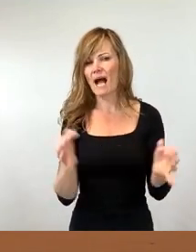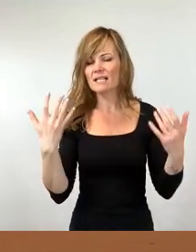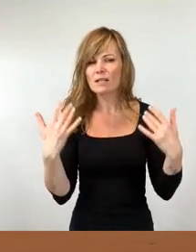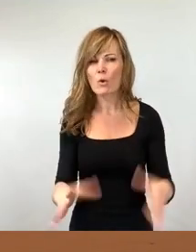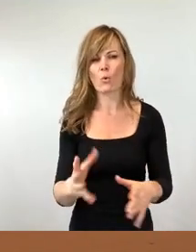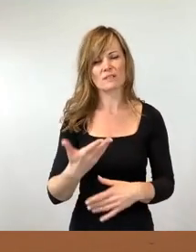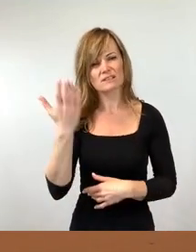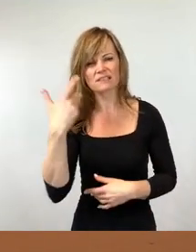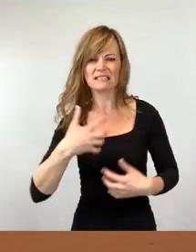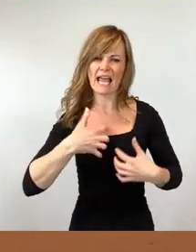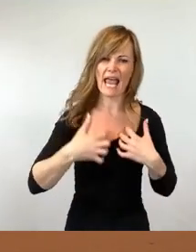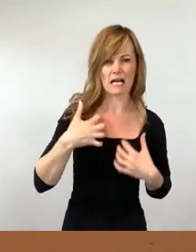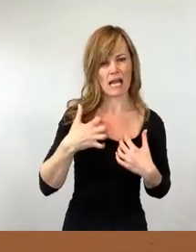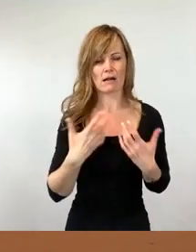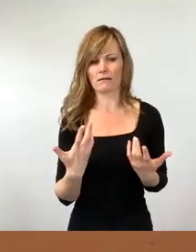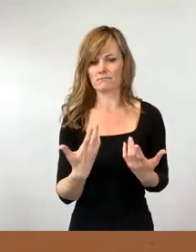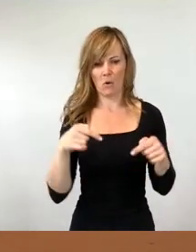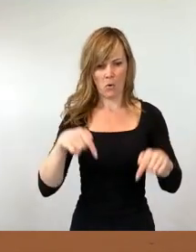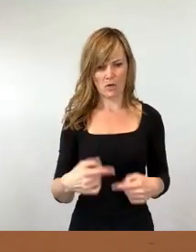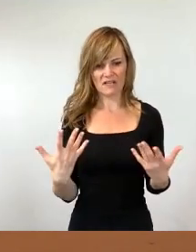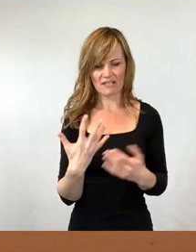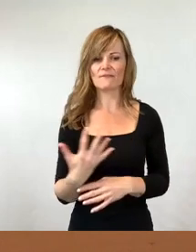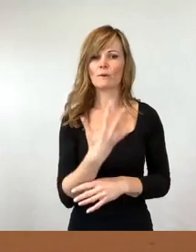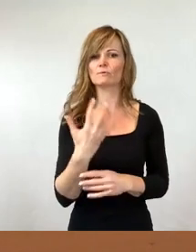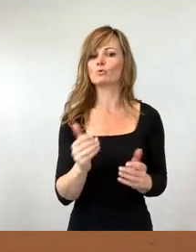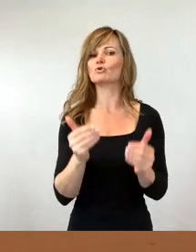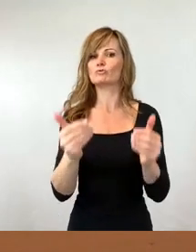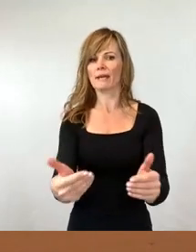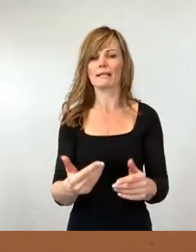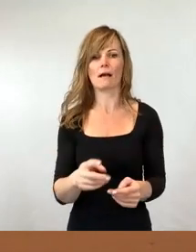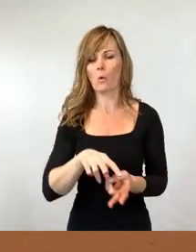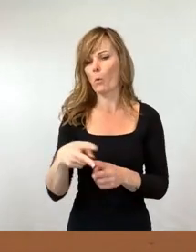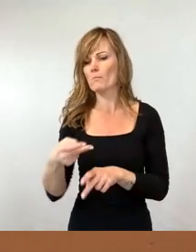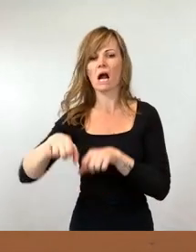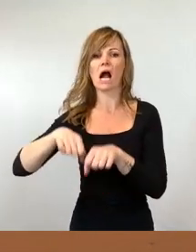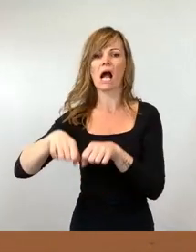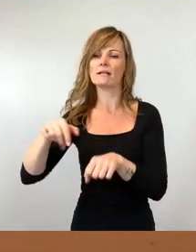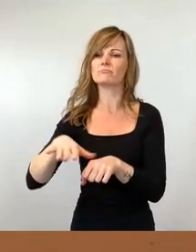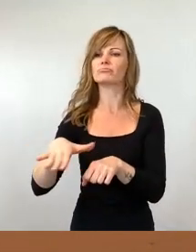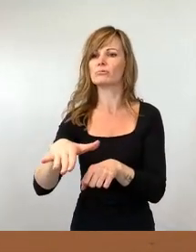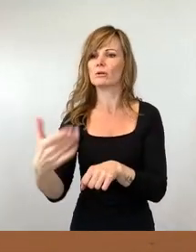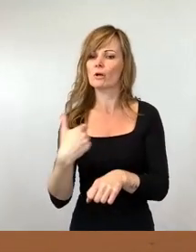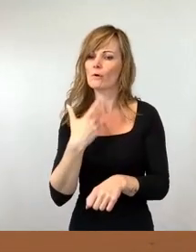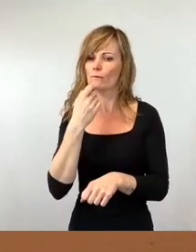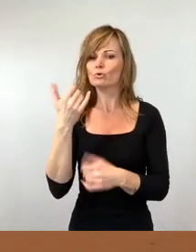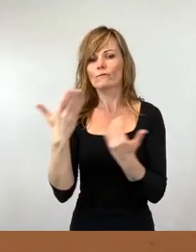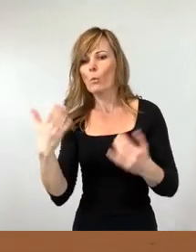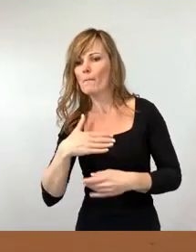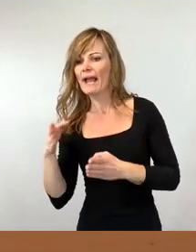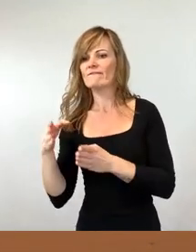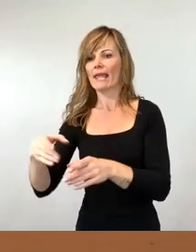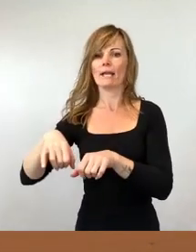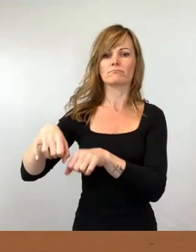haben, sitzen doch heute 5 Stunden später auf dem Rad und erwarten dafür eine geeignete Infrastruktur.